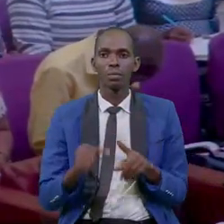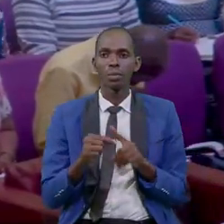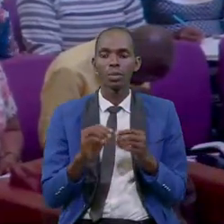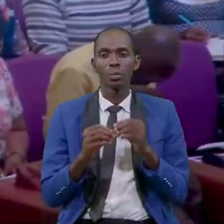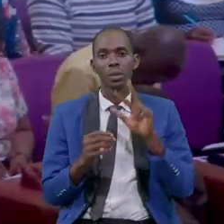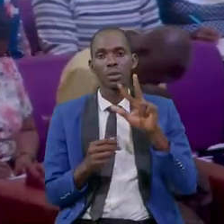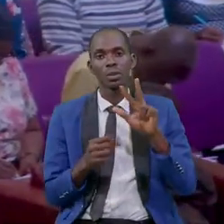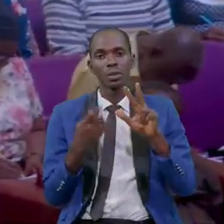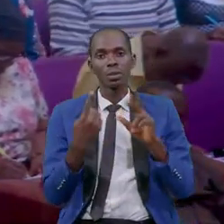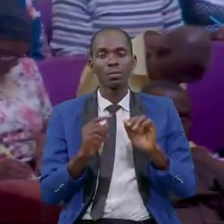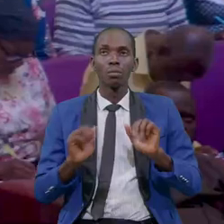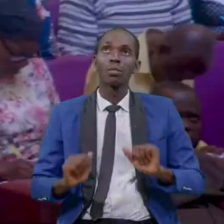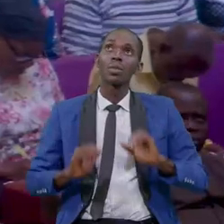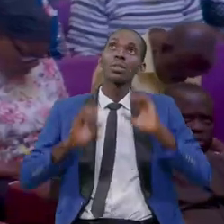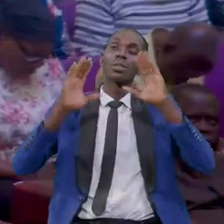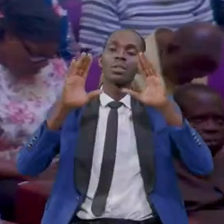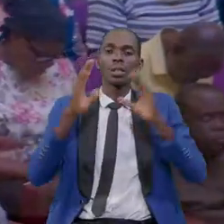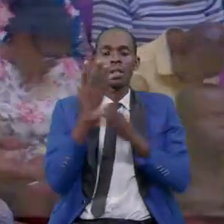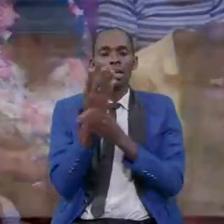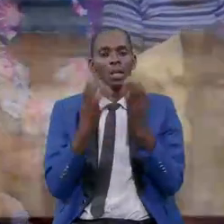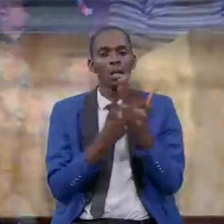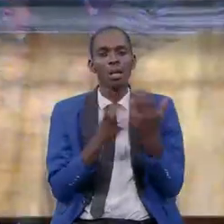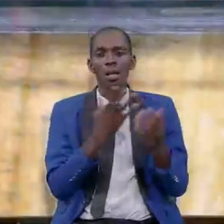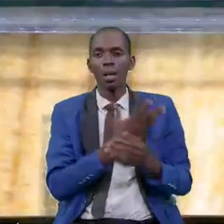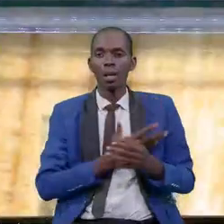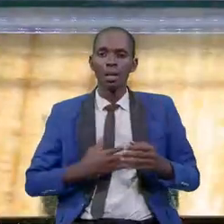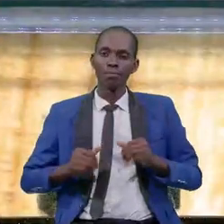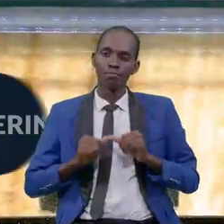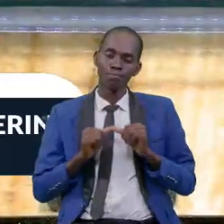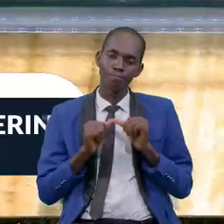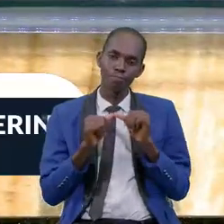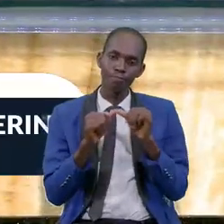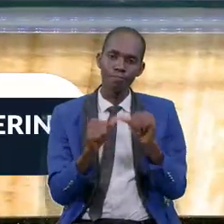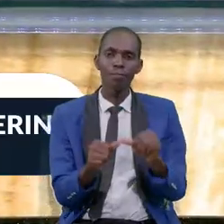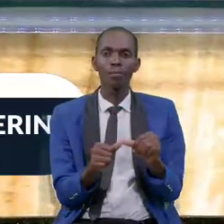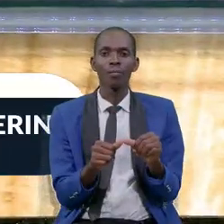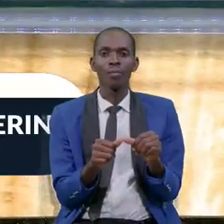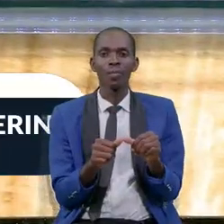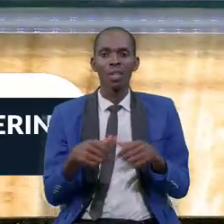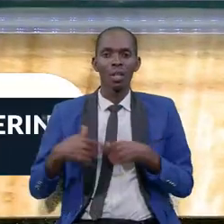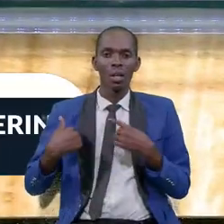troisième point. Les mains consacrées et les cœurs persévérants